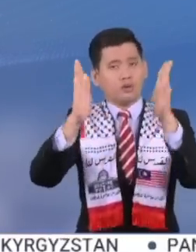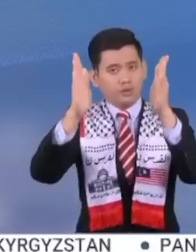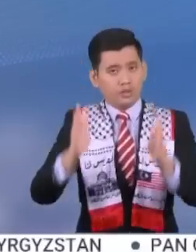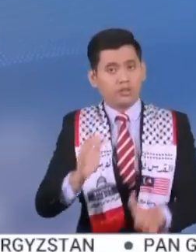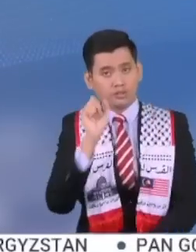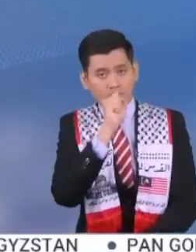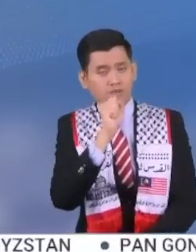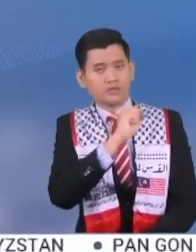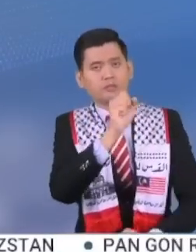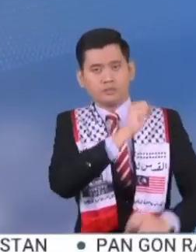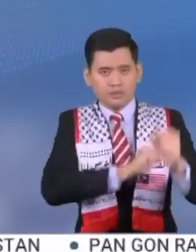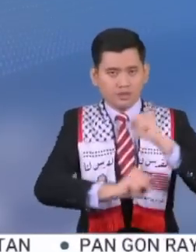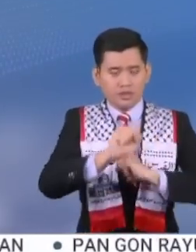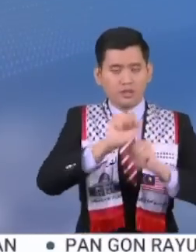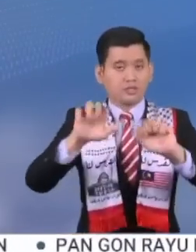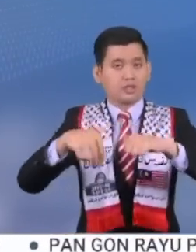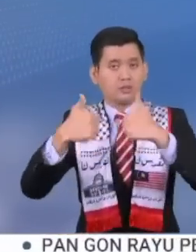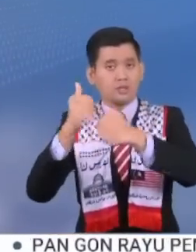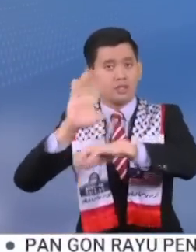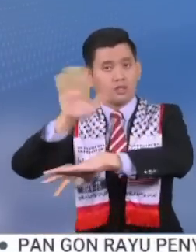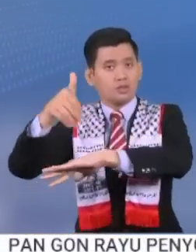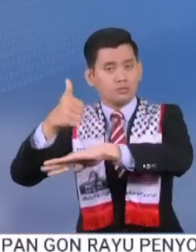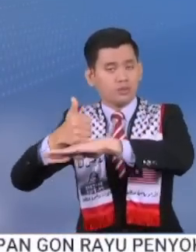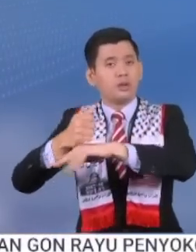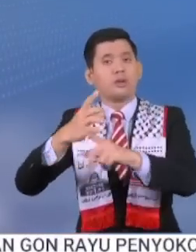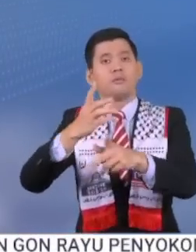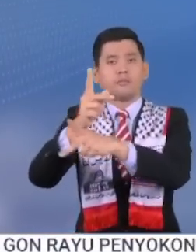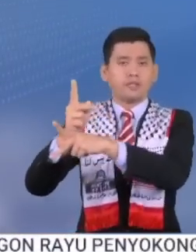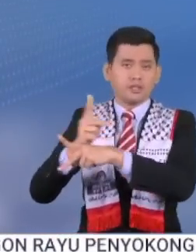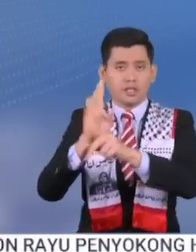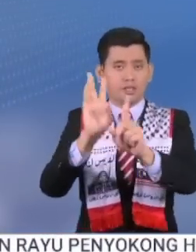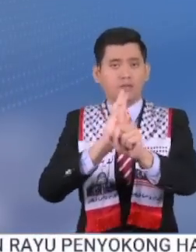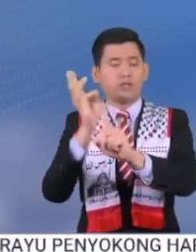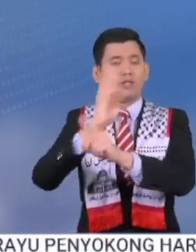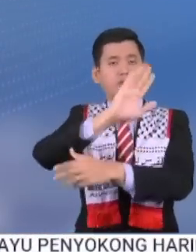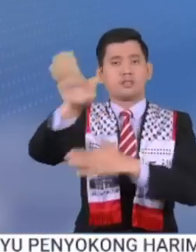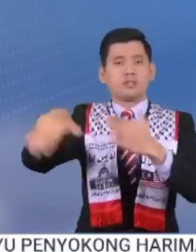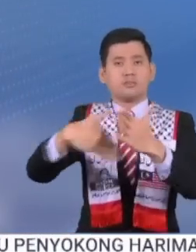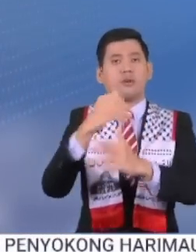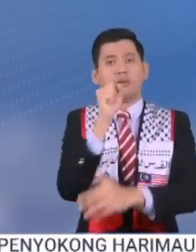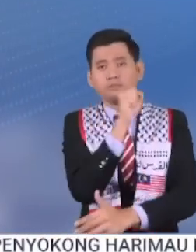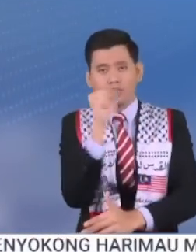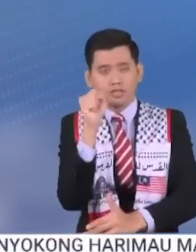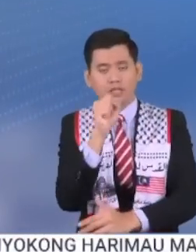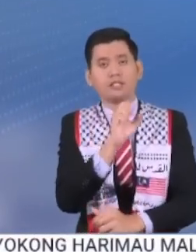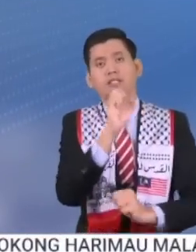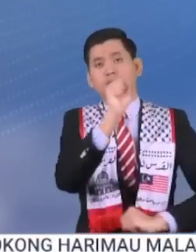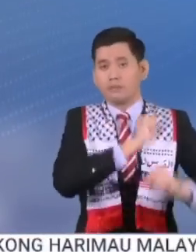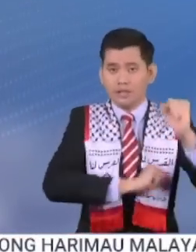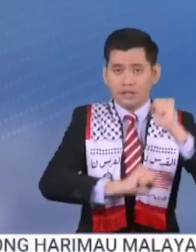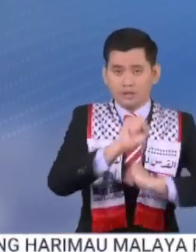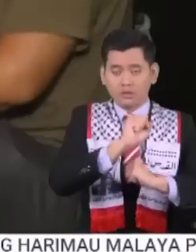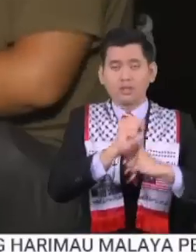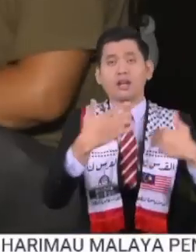bersyukur jika kesatuan ini ditubuhkan bagi menjaga kebajikan semua penggiat seni dalam industri ini.